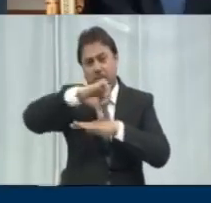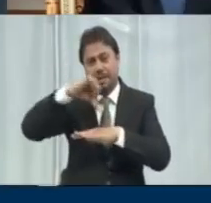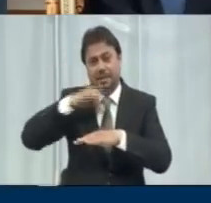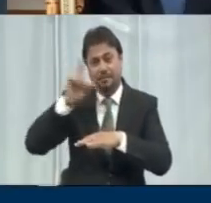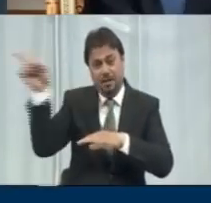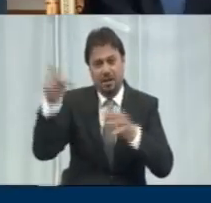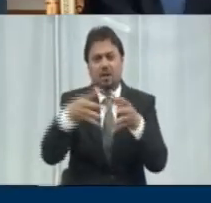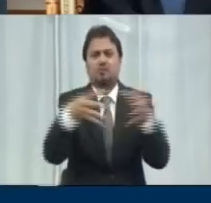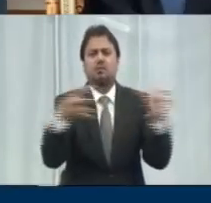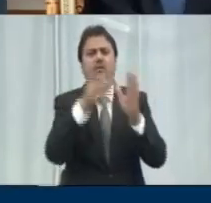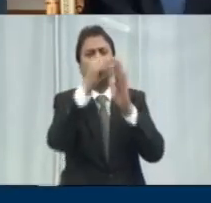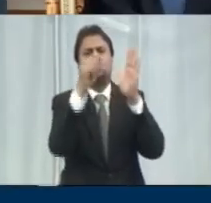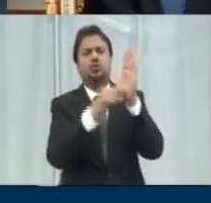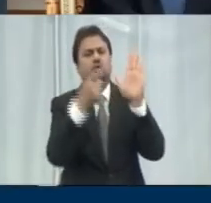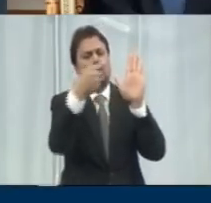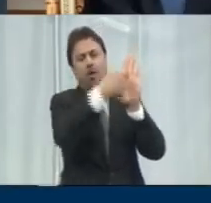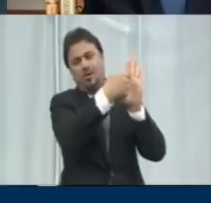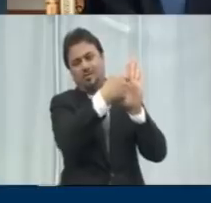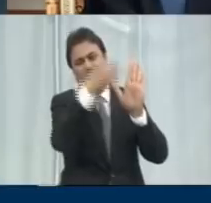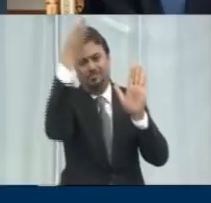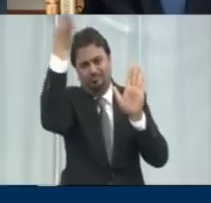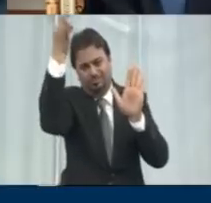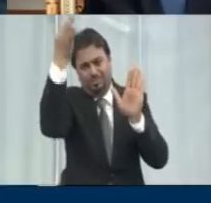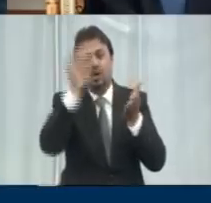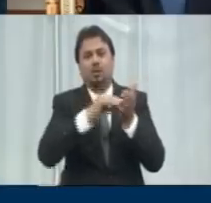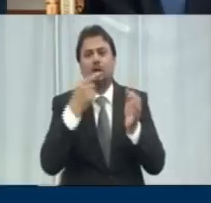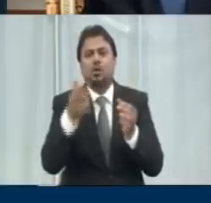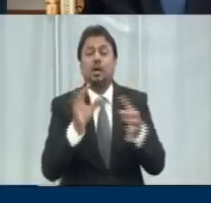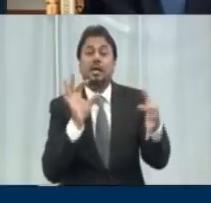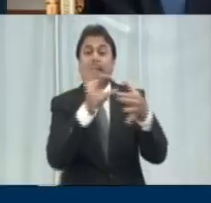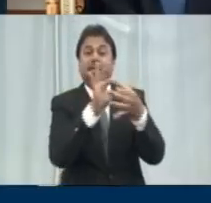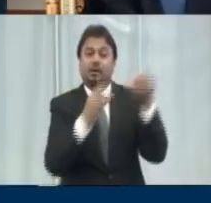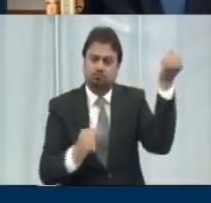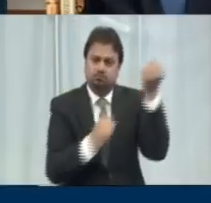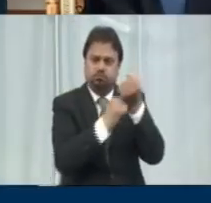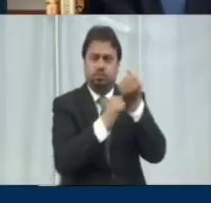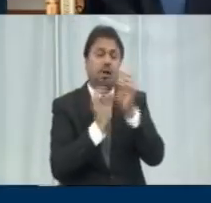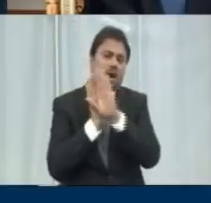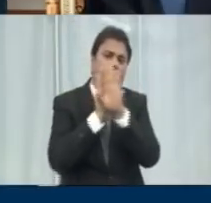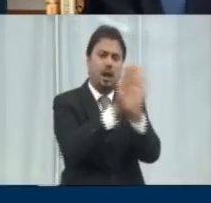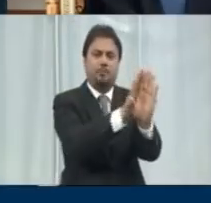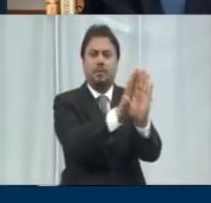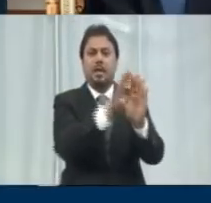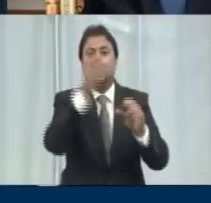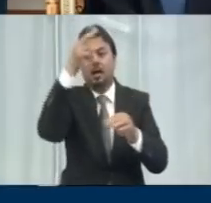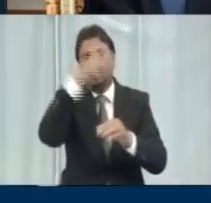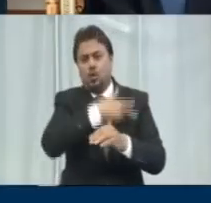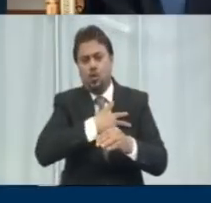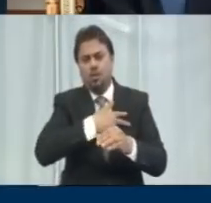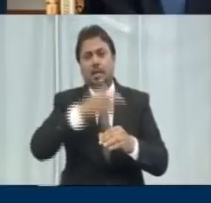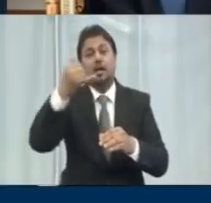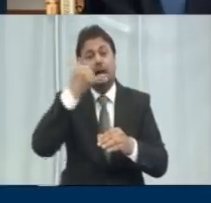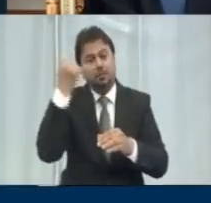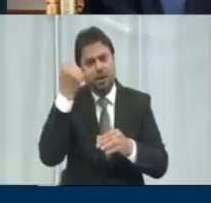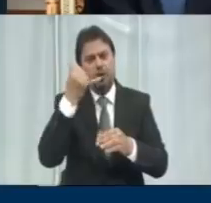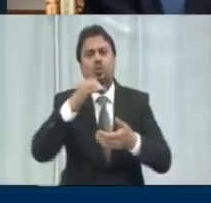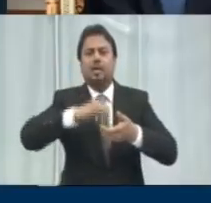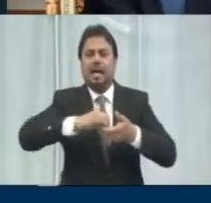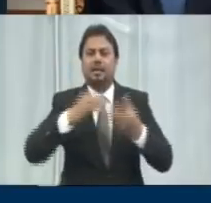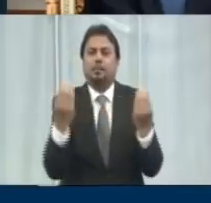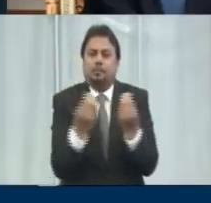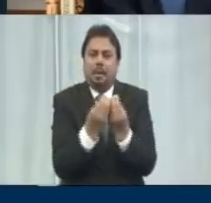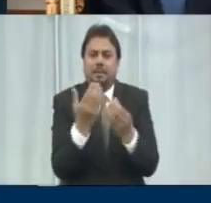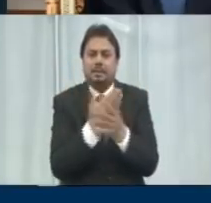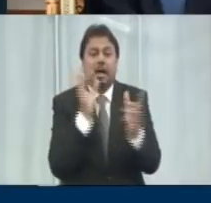والحكومة الاتحادية، مؤكدا دعمه الاتفاق الذي تم التوصل إليه بين حكومة الإقليم والحكومة الاتحادية فيما